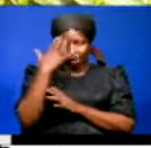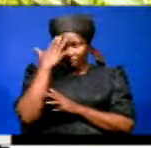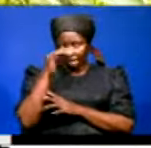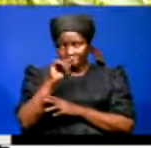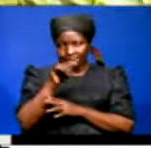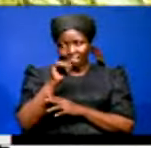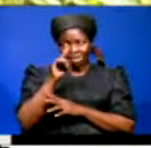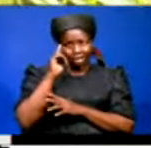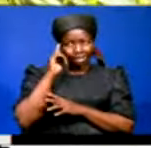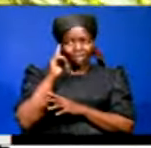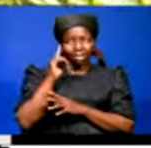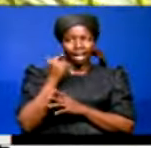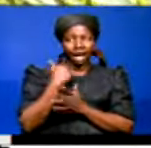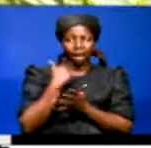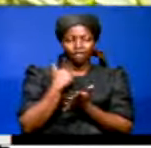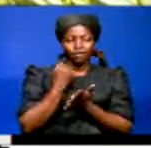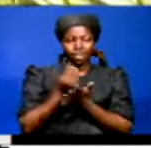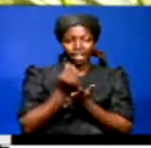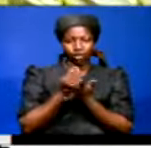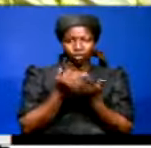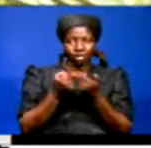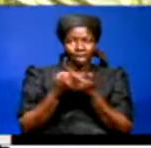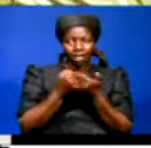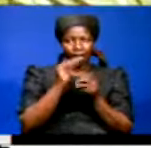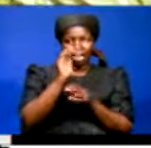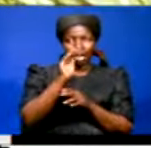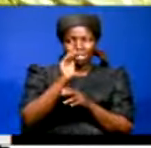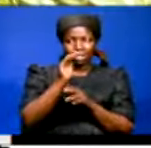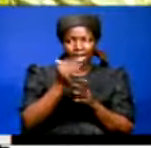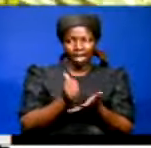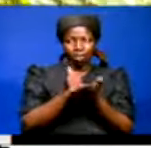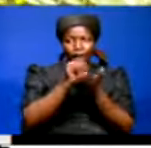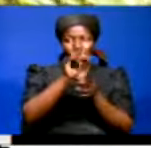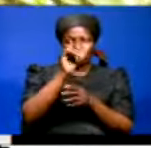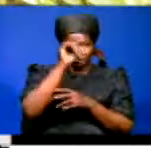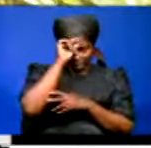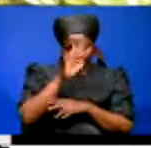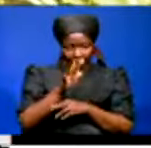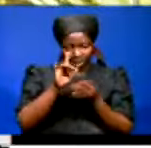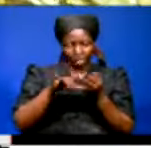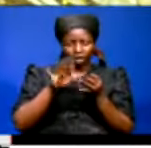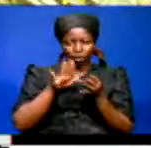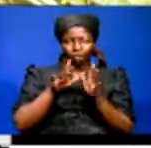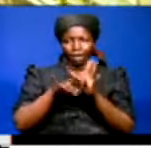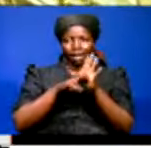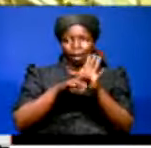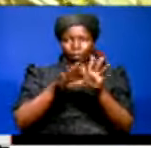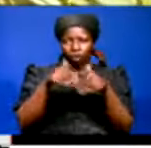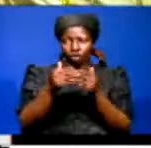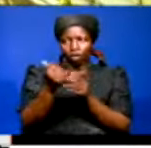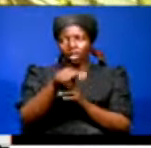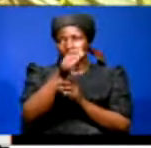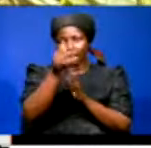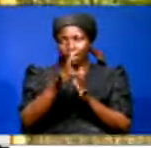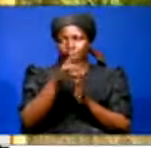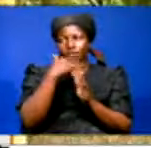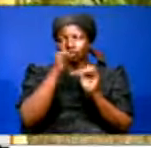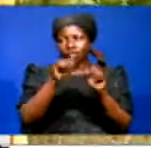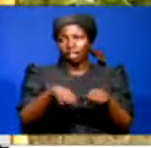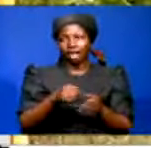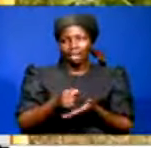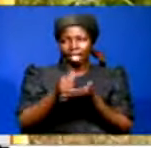Naomba usaidizi kutoka kwa governor, women rep, ama mtu yeyote mwenye anaweza jitokeza anisomeshe